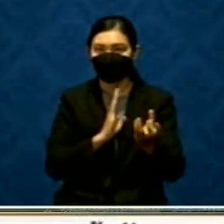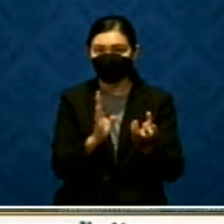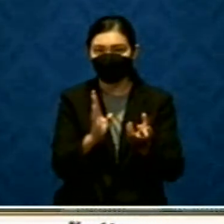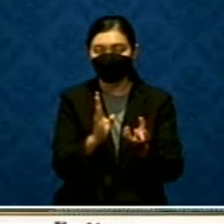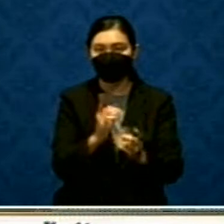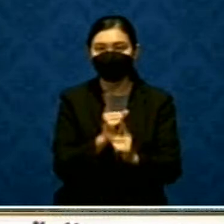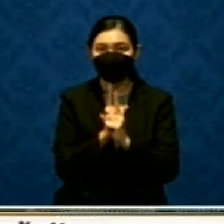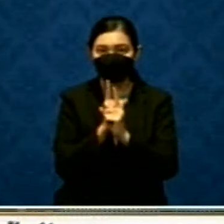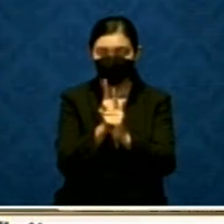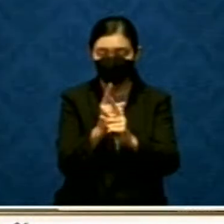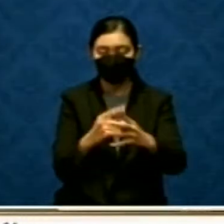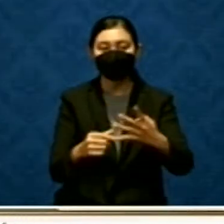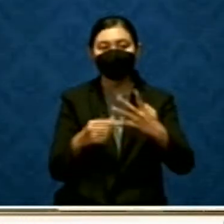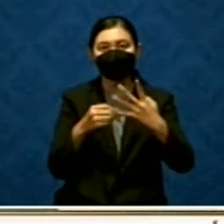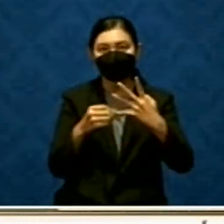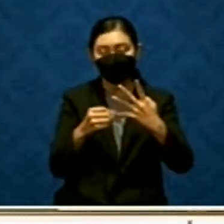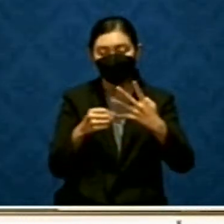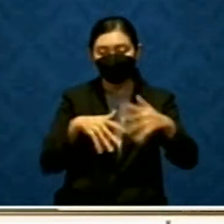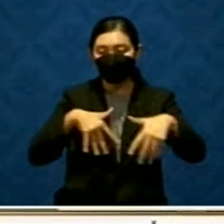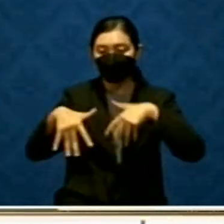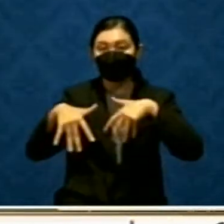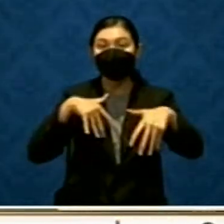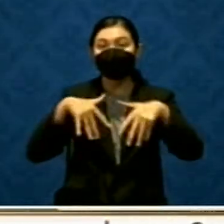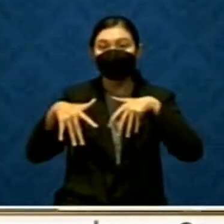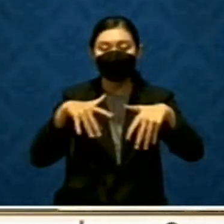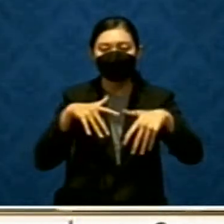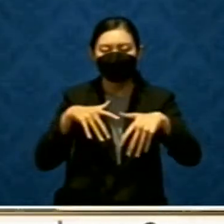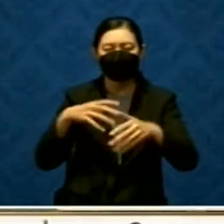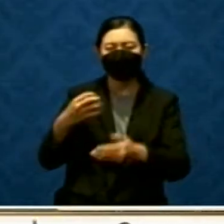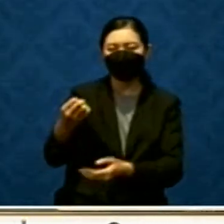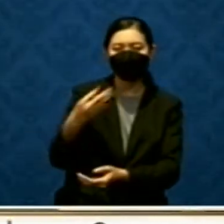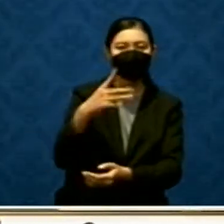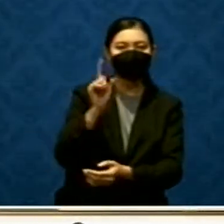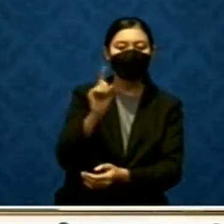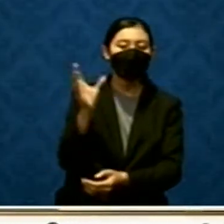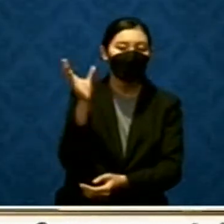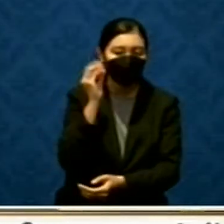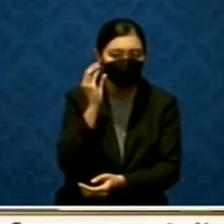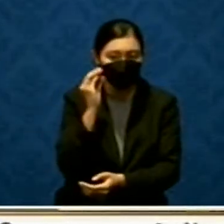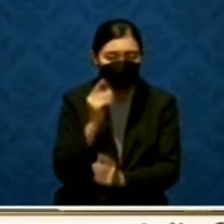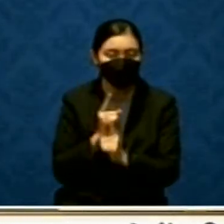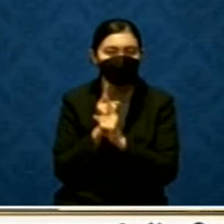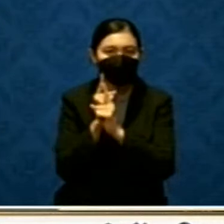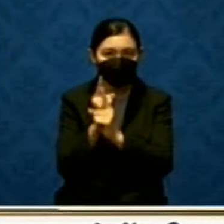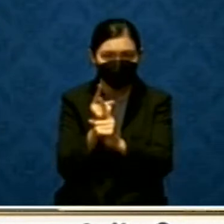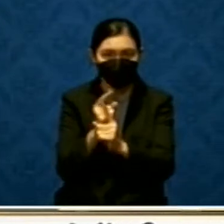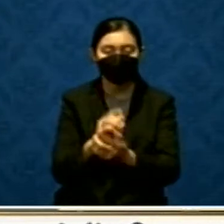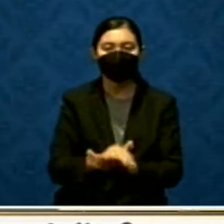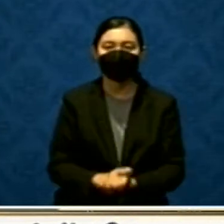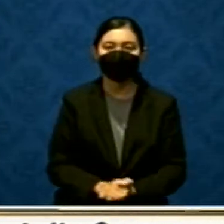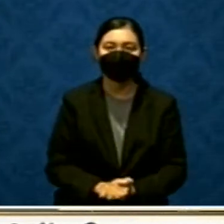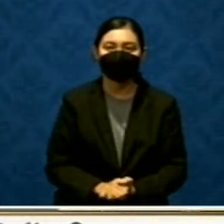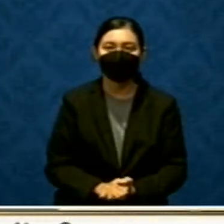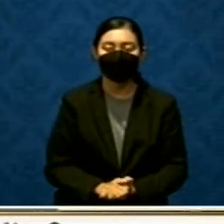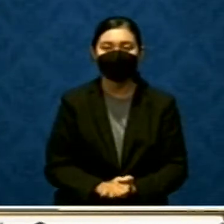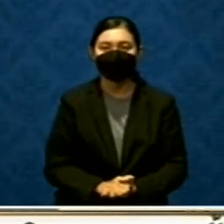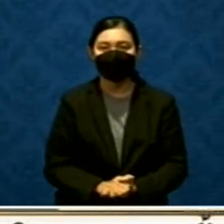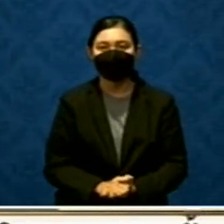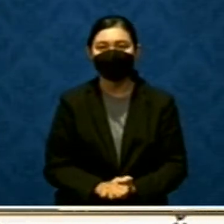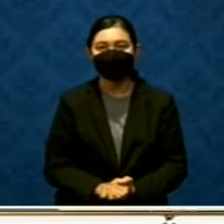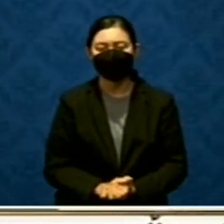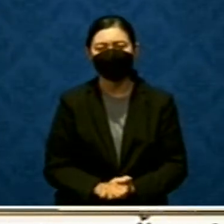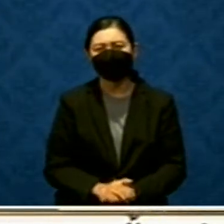ชนเพราะฉะนั้นนะครับข้อกล่าวหาดังกล่าวเนี่ยนะครับว่ามีการหัวประมูลงานของกระทรวงคมนาคมเนี่ยต้องเรียนว่าเป็นไปไ